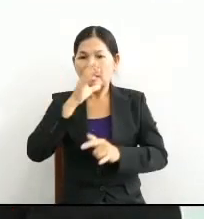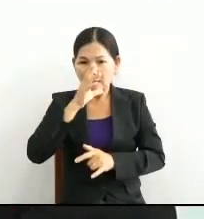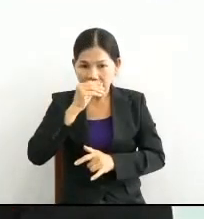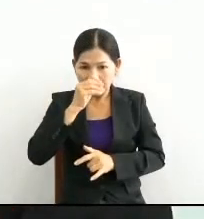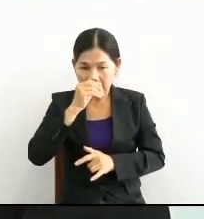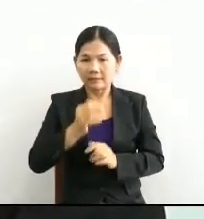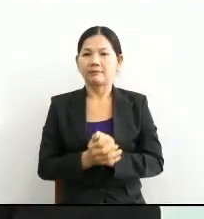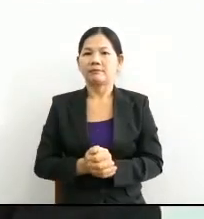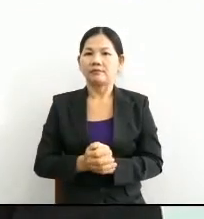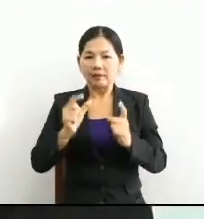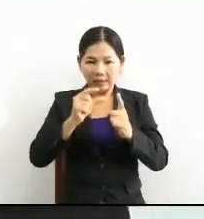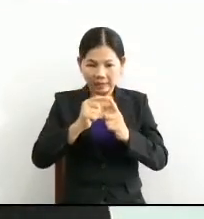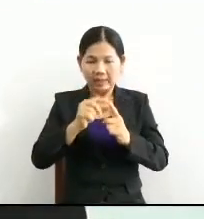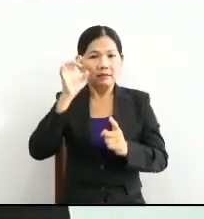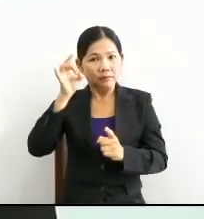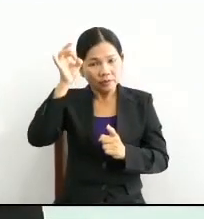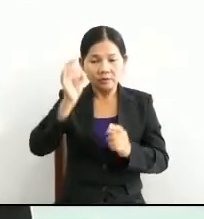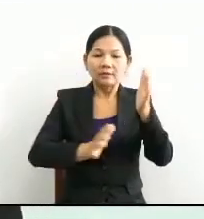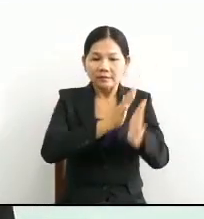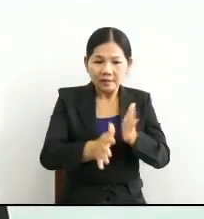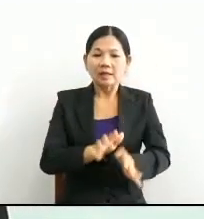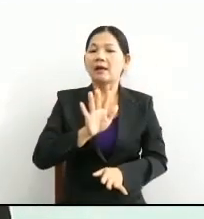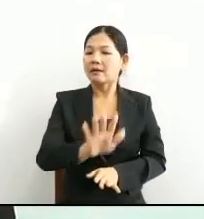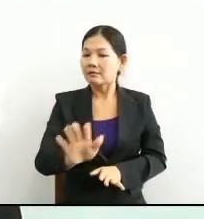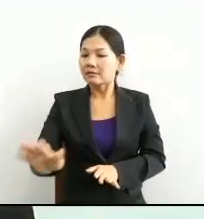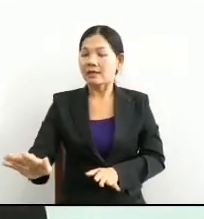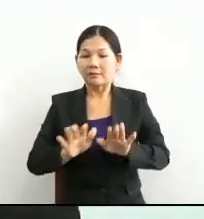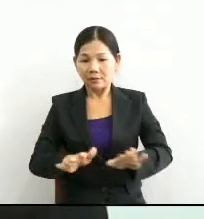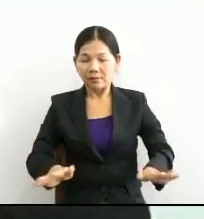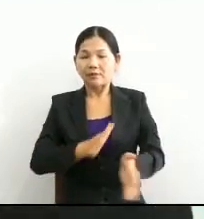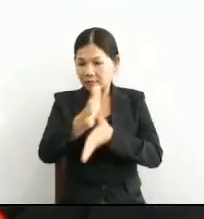này con ái nó bình dựa bị nè con ấy chà